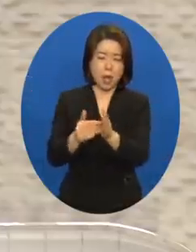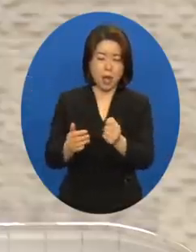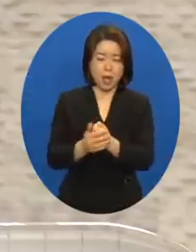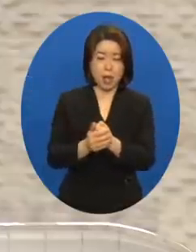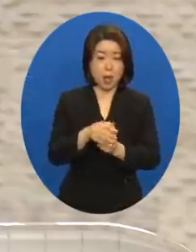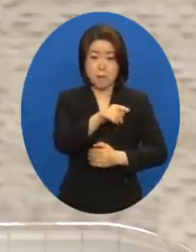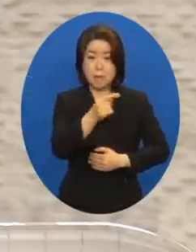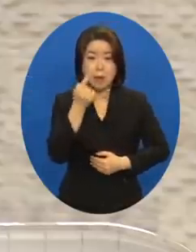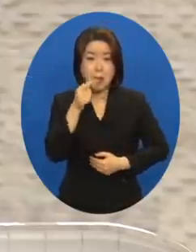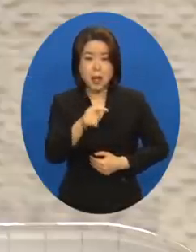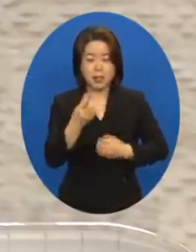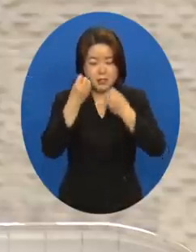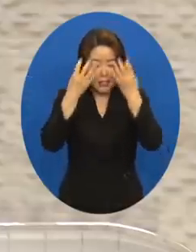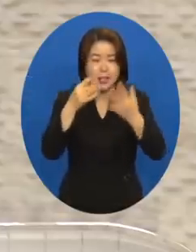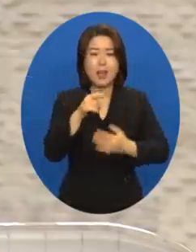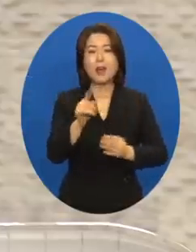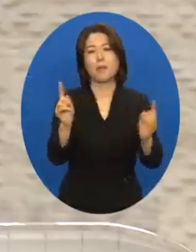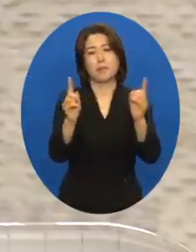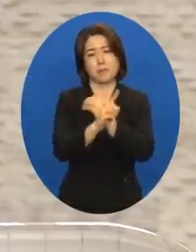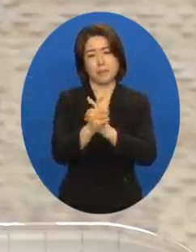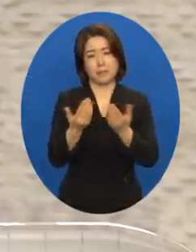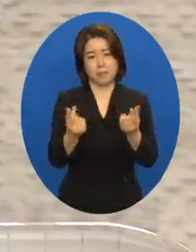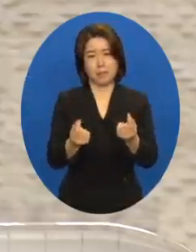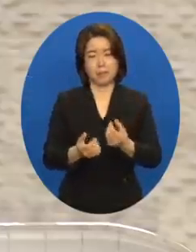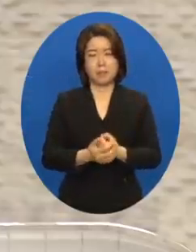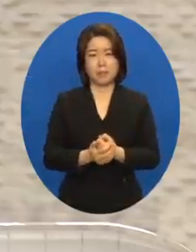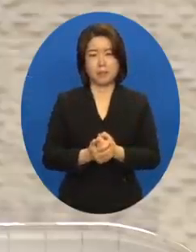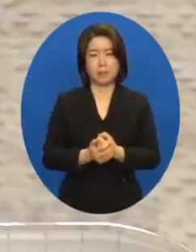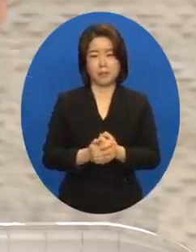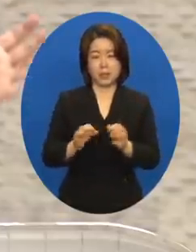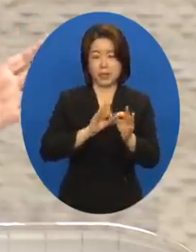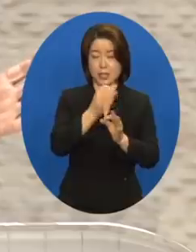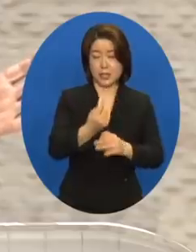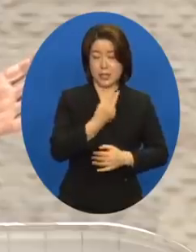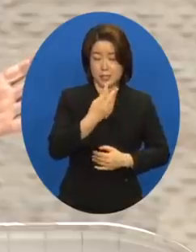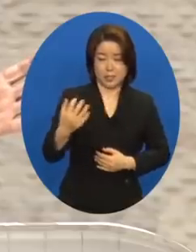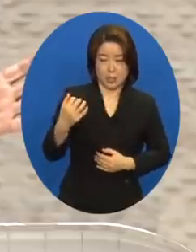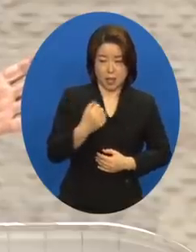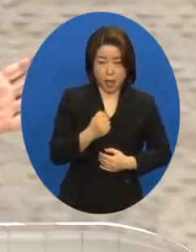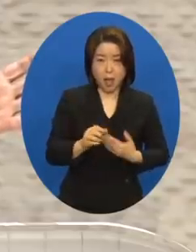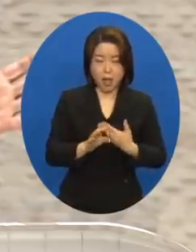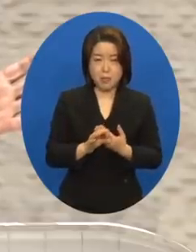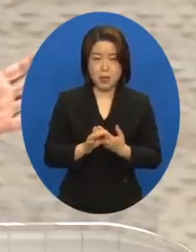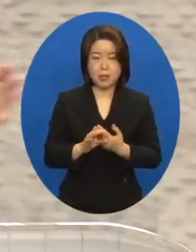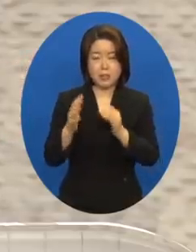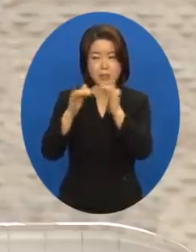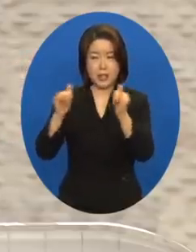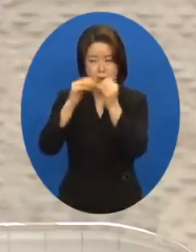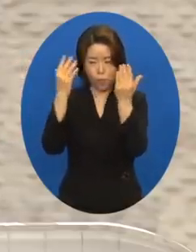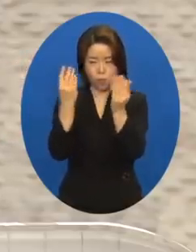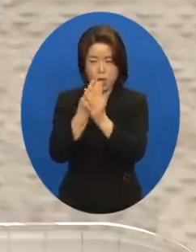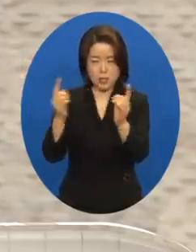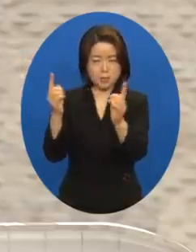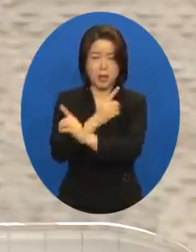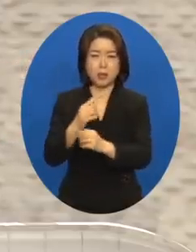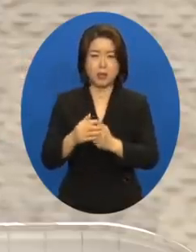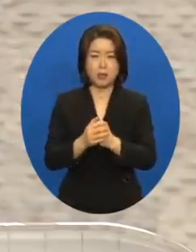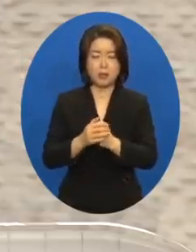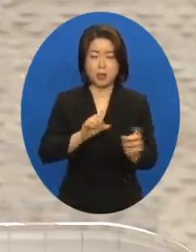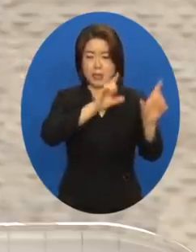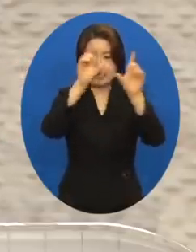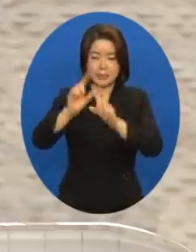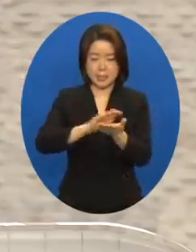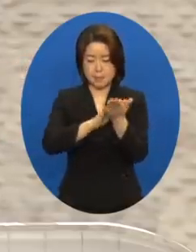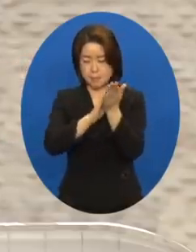되었습니다 영생을 소유한 은 즉시 사람 완전히 세 사람이 됩니다 삶이 완전히 달라지는